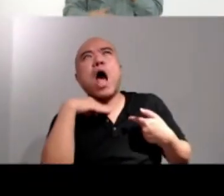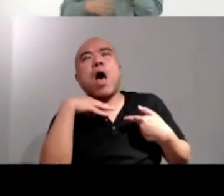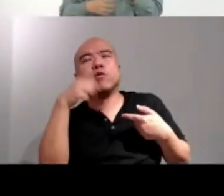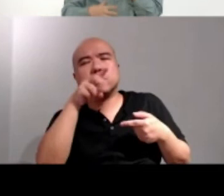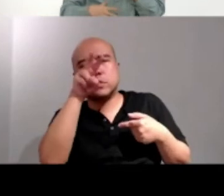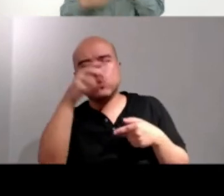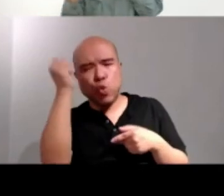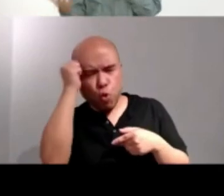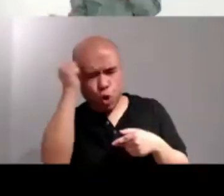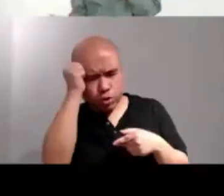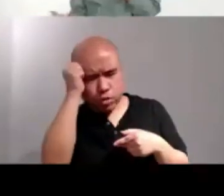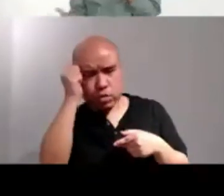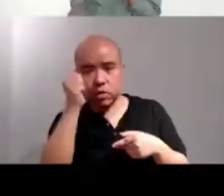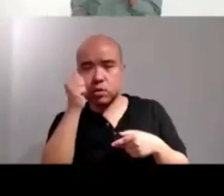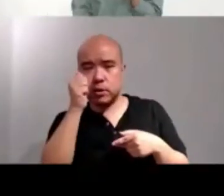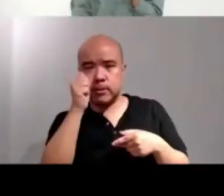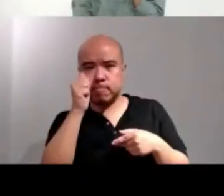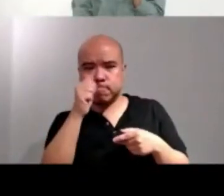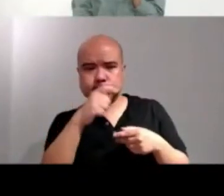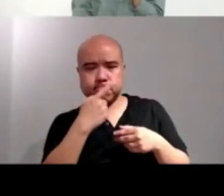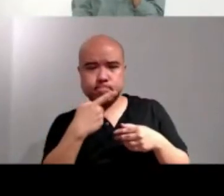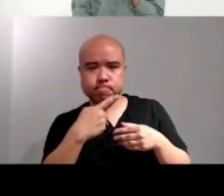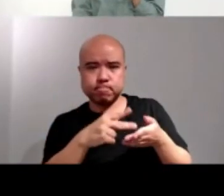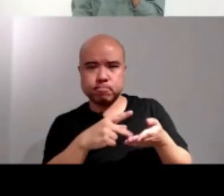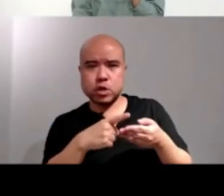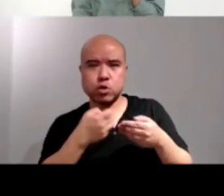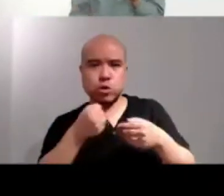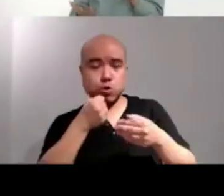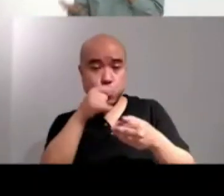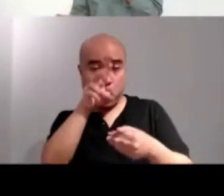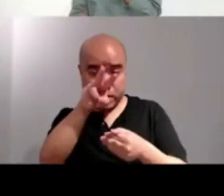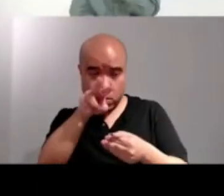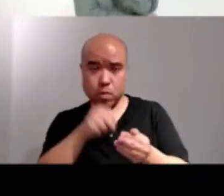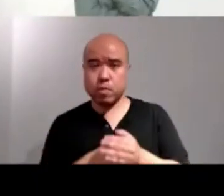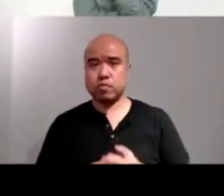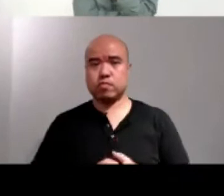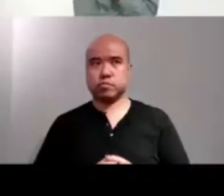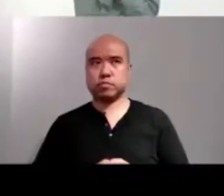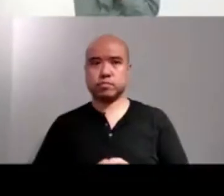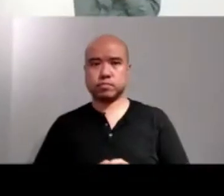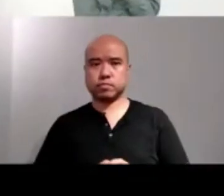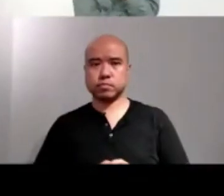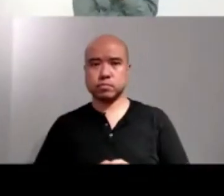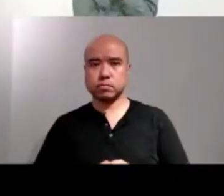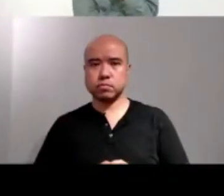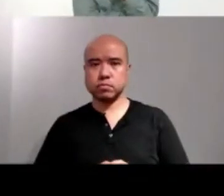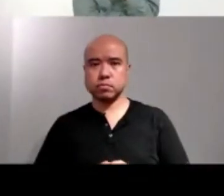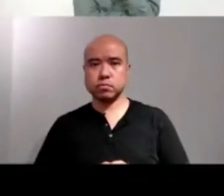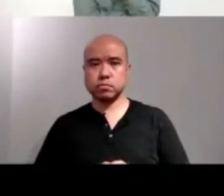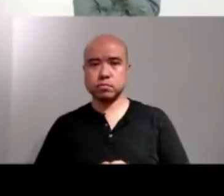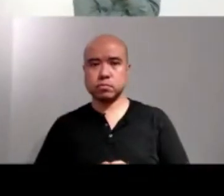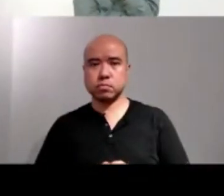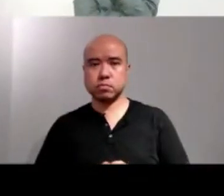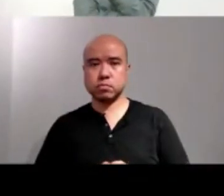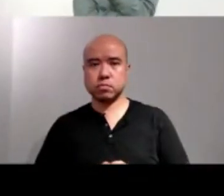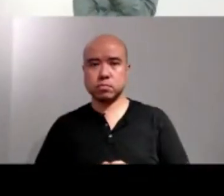一個很有趣的娛樂。這幅圖呢，很多人 like， 不知道為